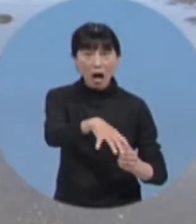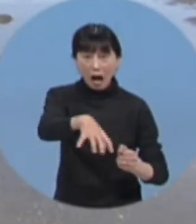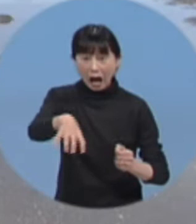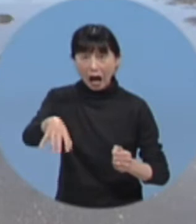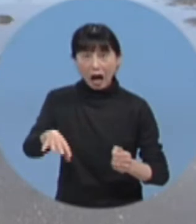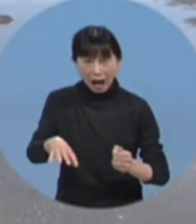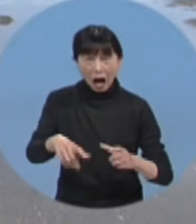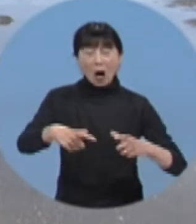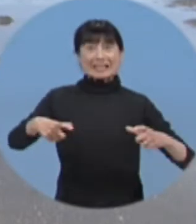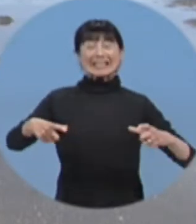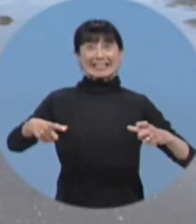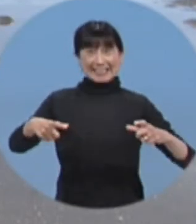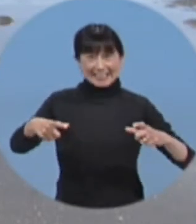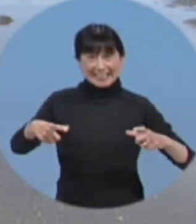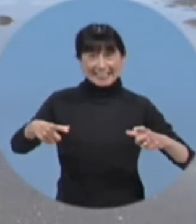大きい、